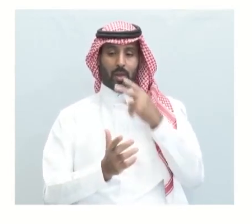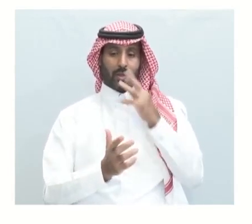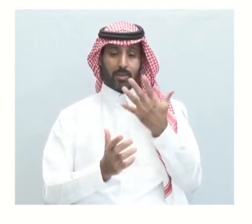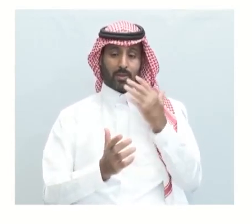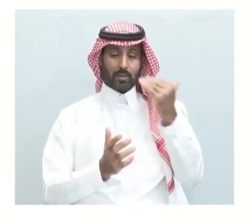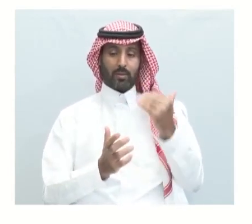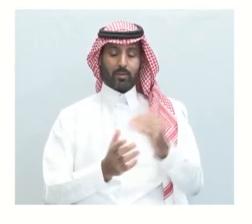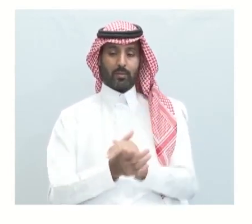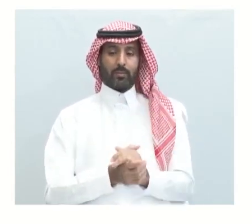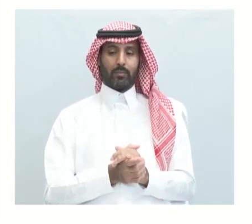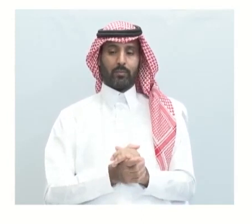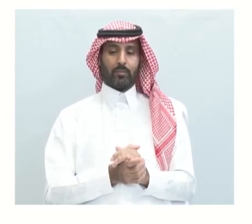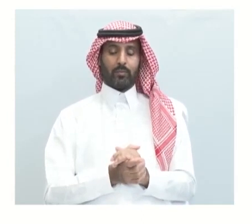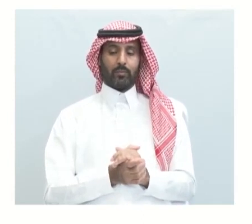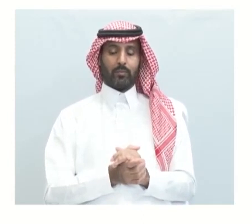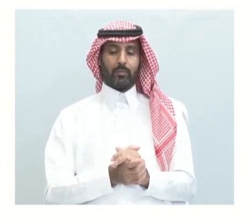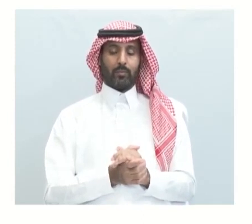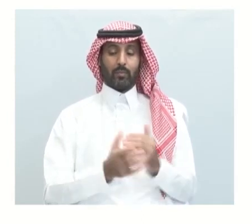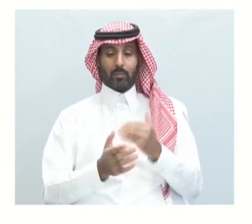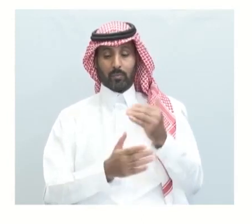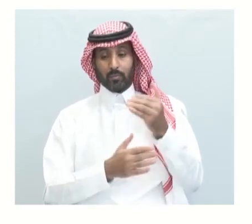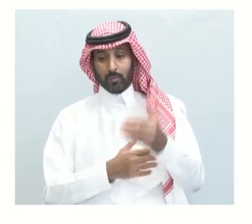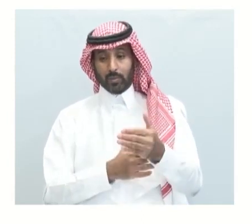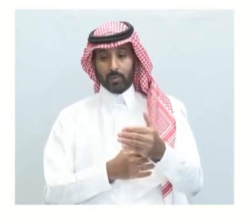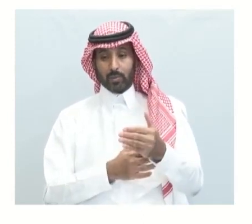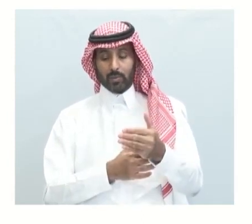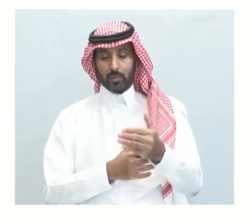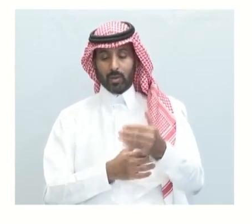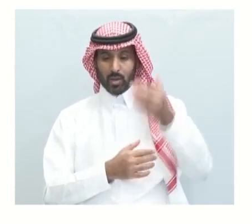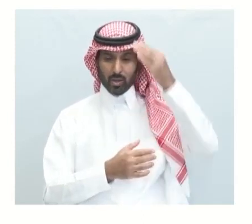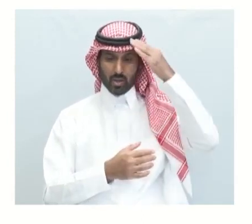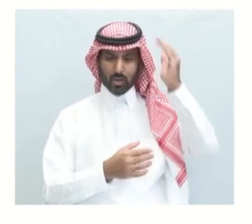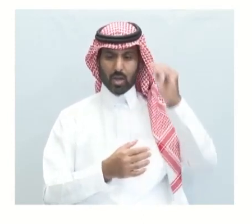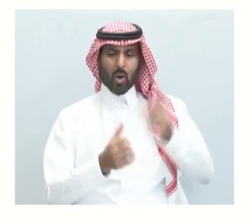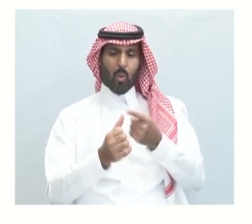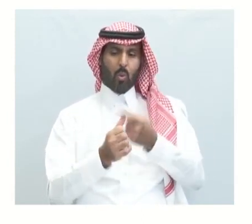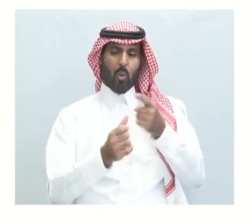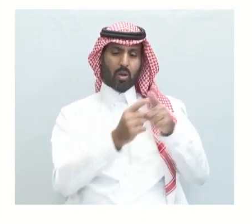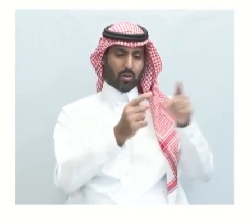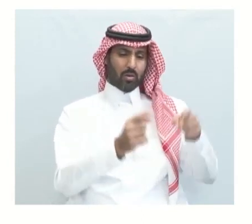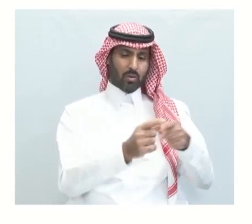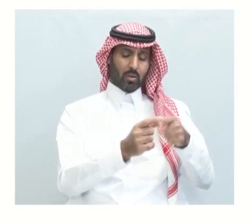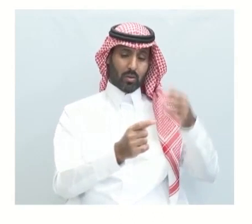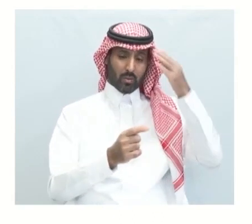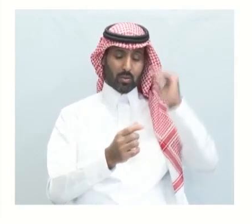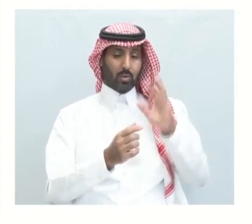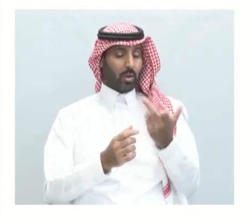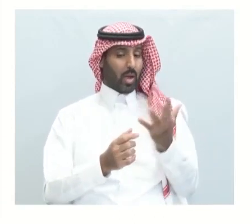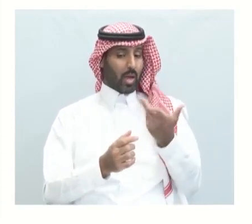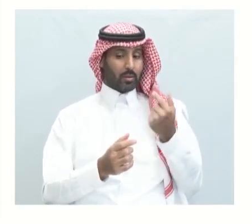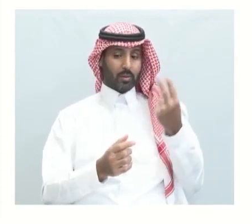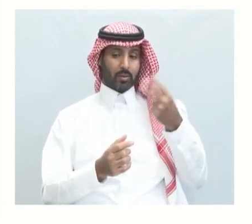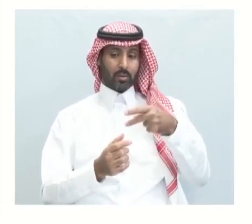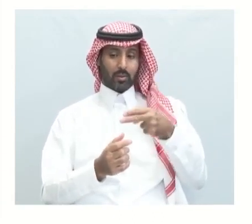اللي هي 37 ابي اسويها افطر ايش افتر الهيد ما هو الهد لدي هنا الهيد هنا اللي هو